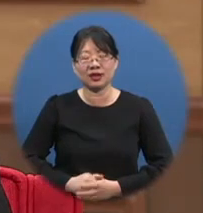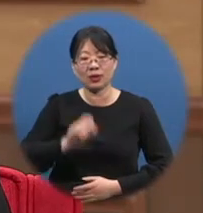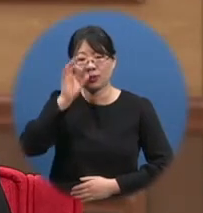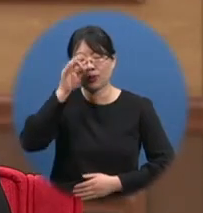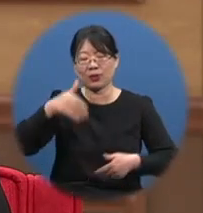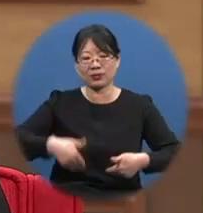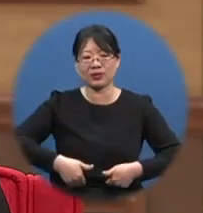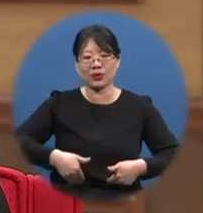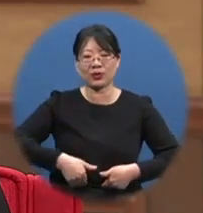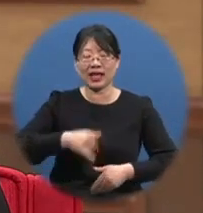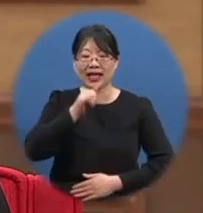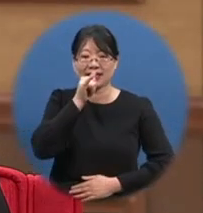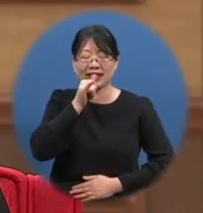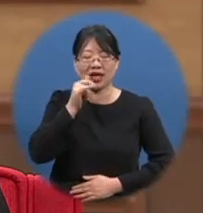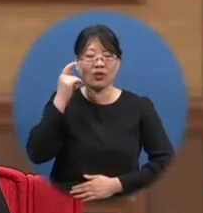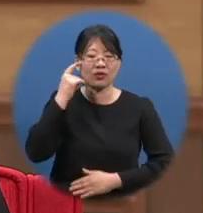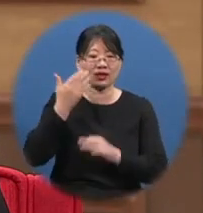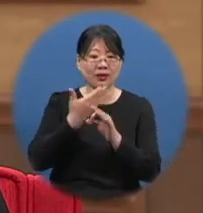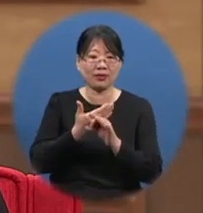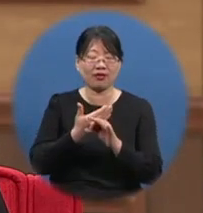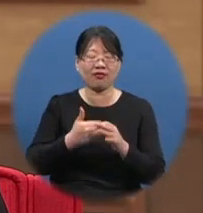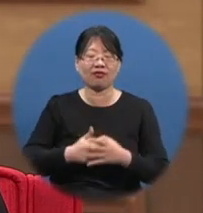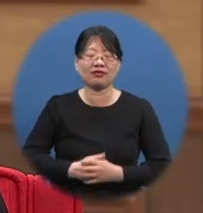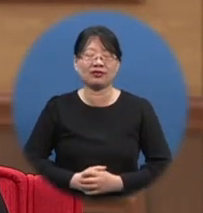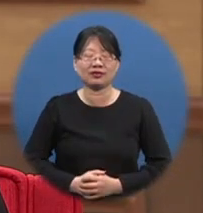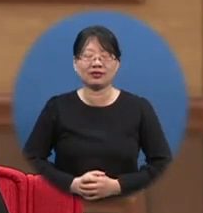볼 필요가 있다. 네. 왜 그러냐면은